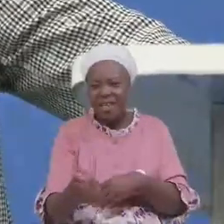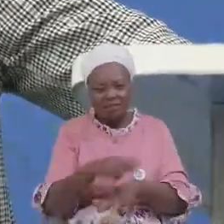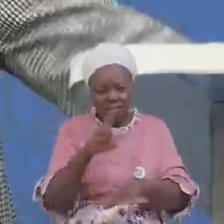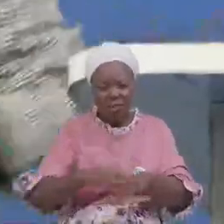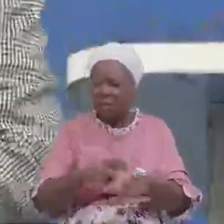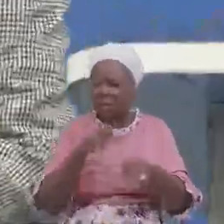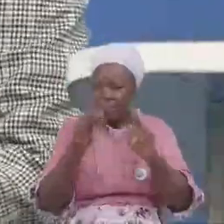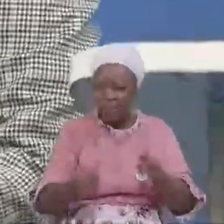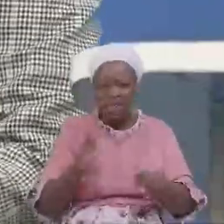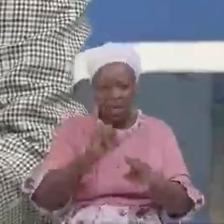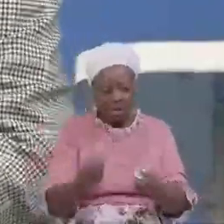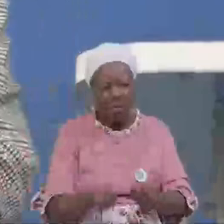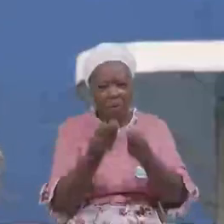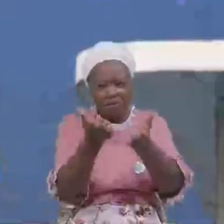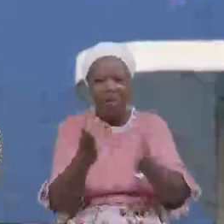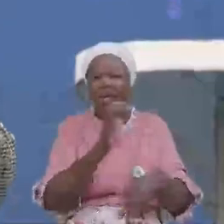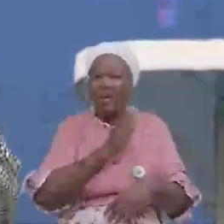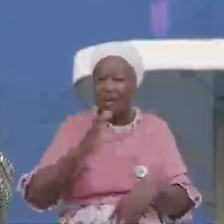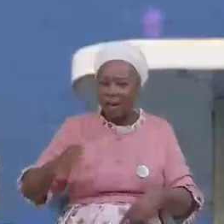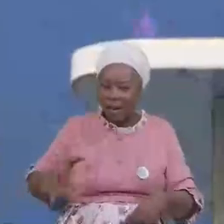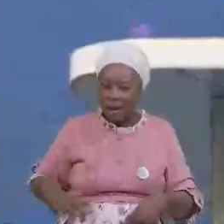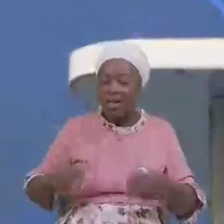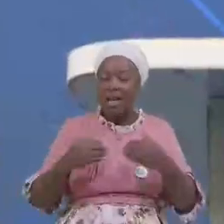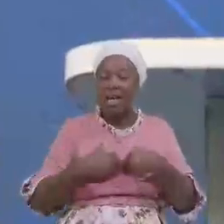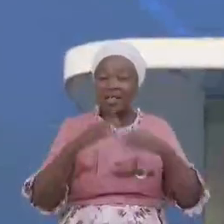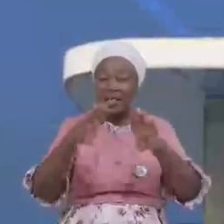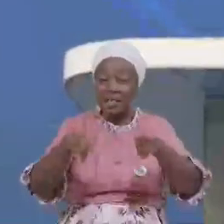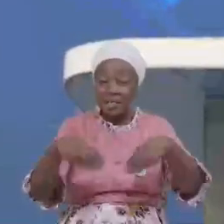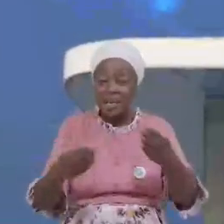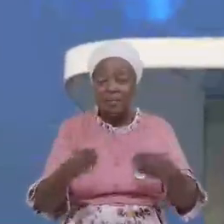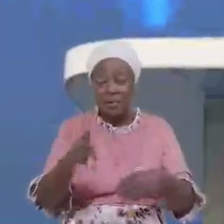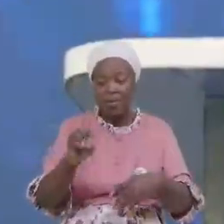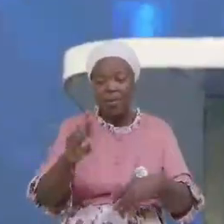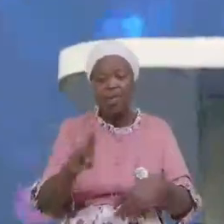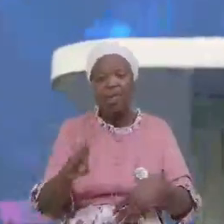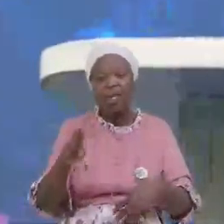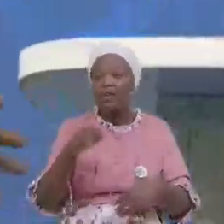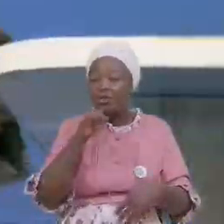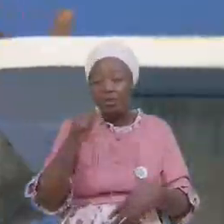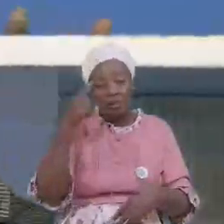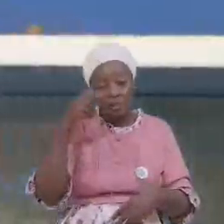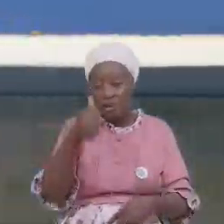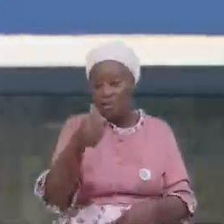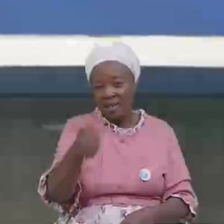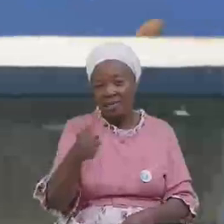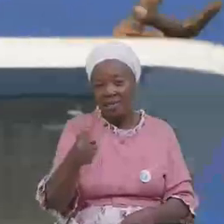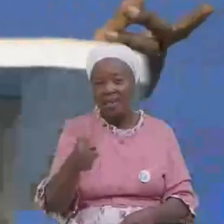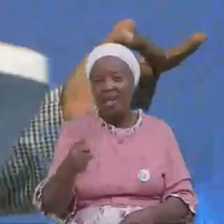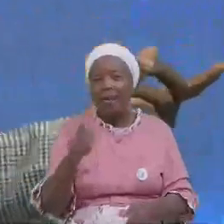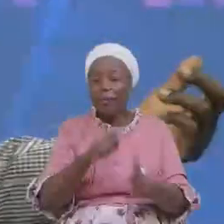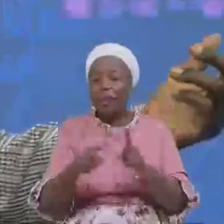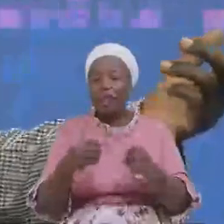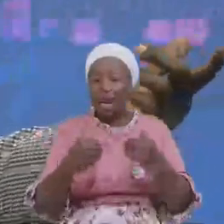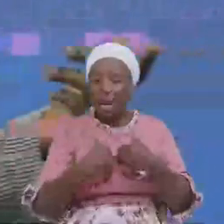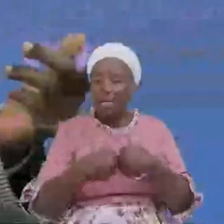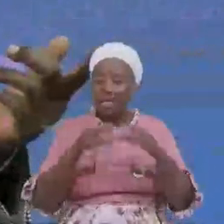pouvait offrir. Christ lui avait donné, pas pour lui-même, lui avait donné